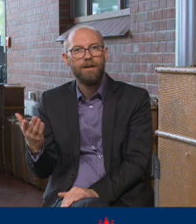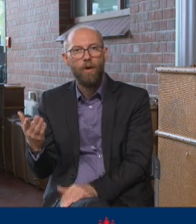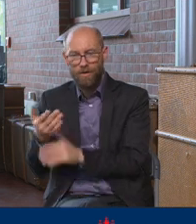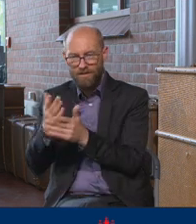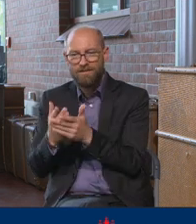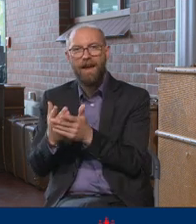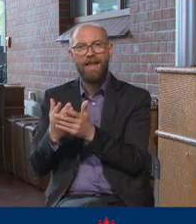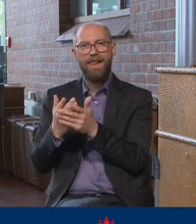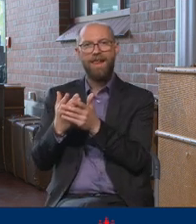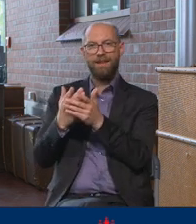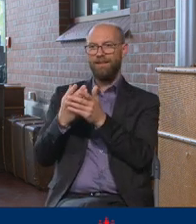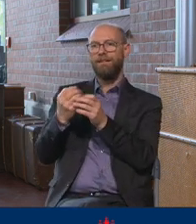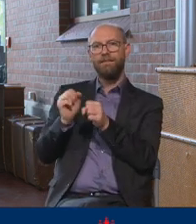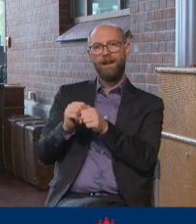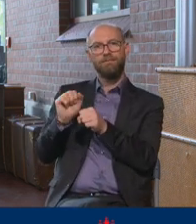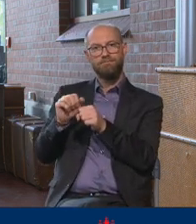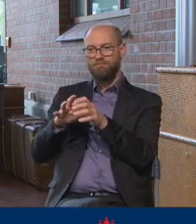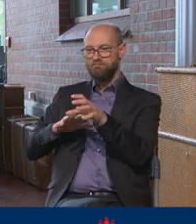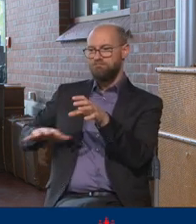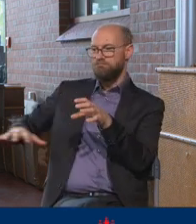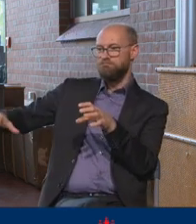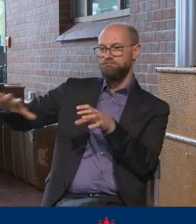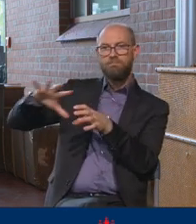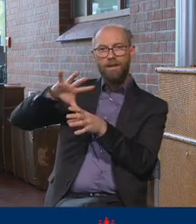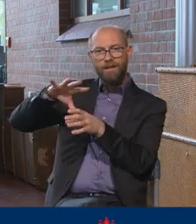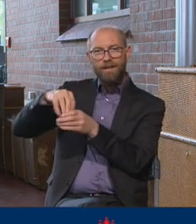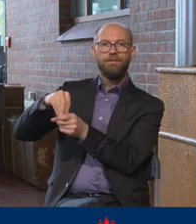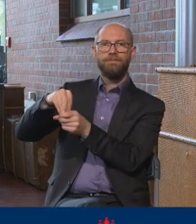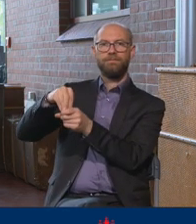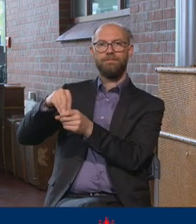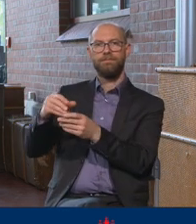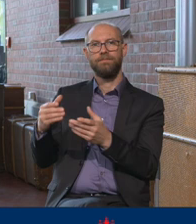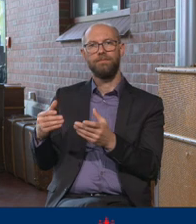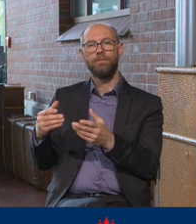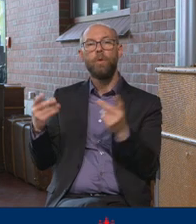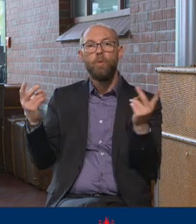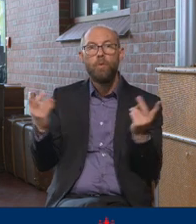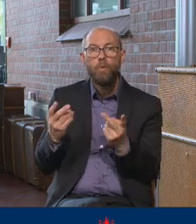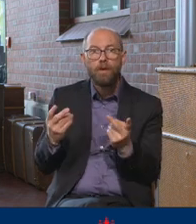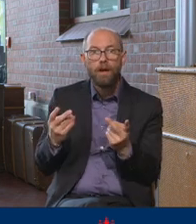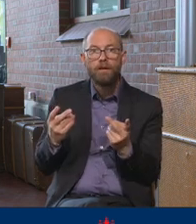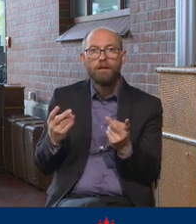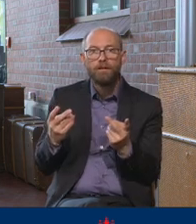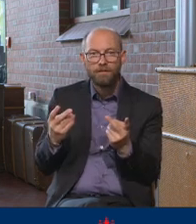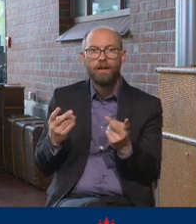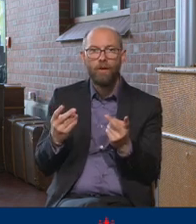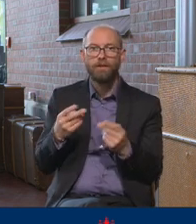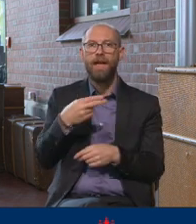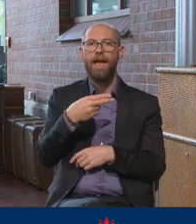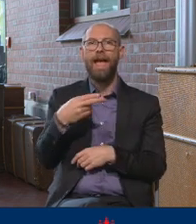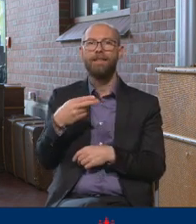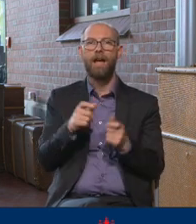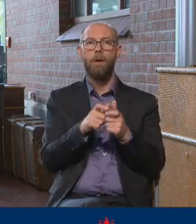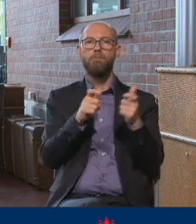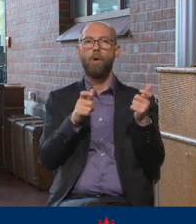kommen wunderbar teil eines solchen parks werden oder es gibt eben auch diese herbe brücken landschaft